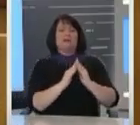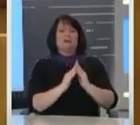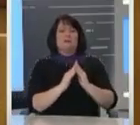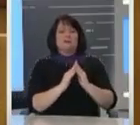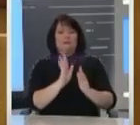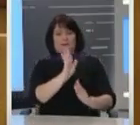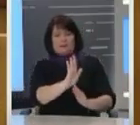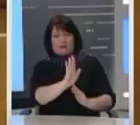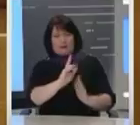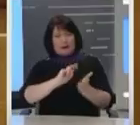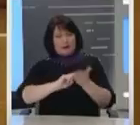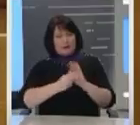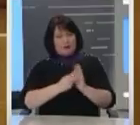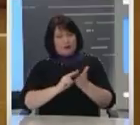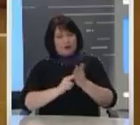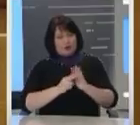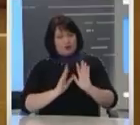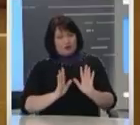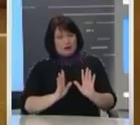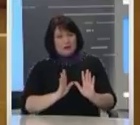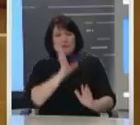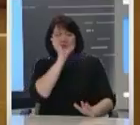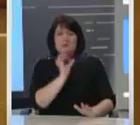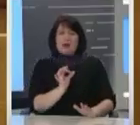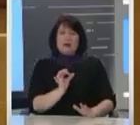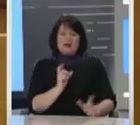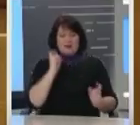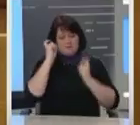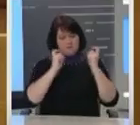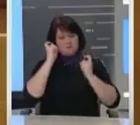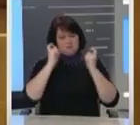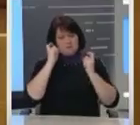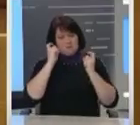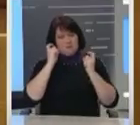Προσέξτε, γιατί υπάρχει κάτι που πραγματικά προκαλεί μεγάλη απορία.